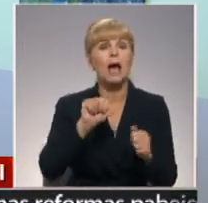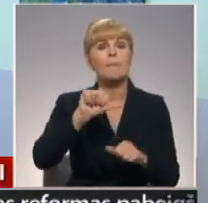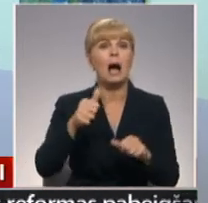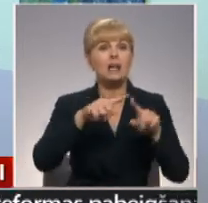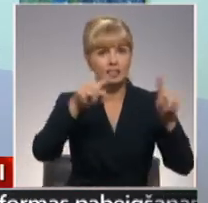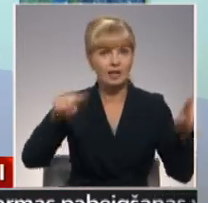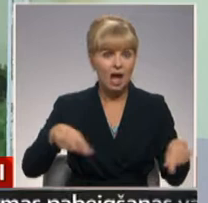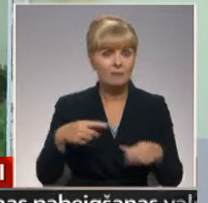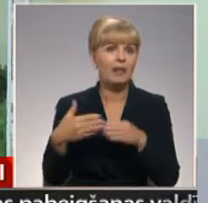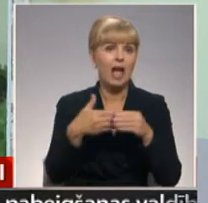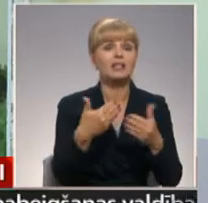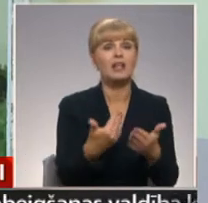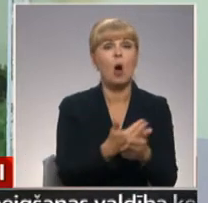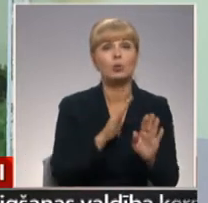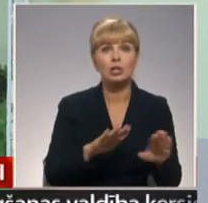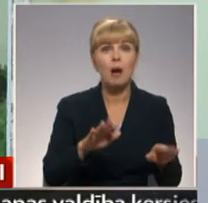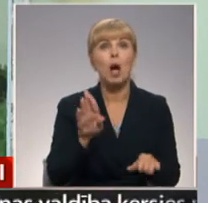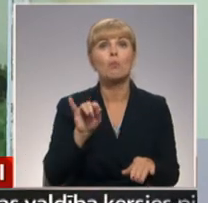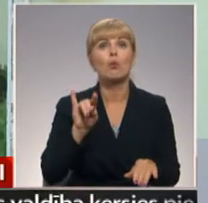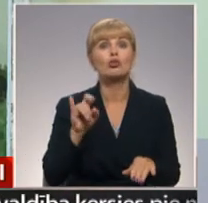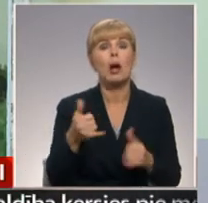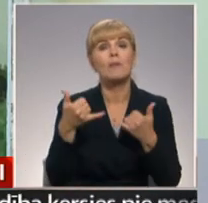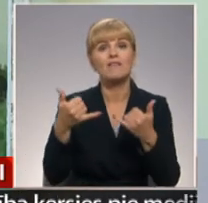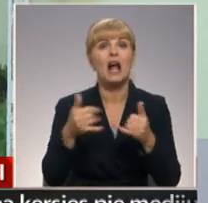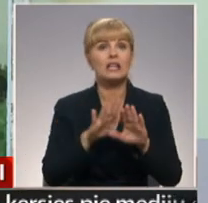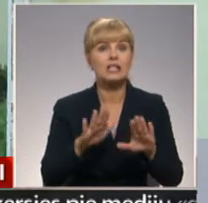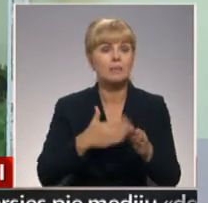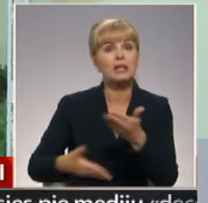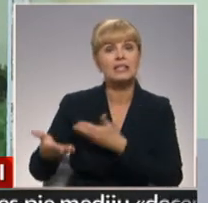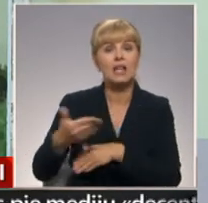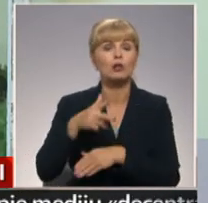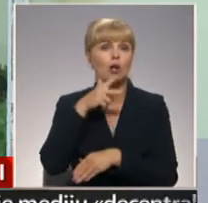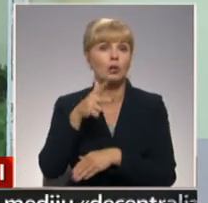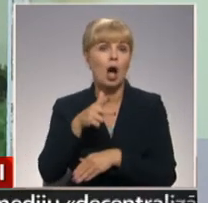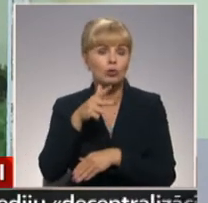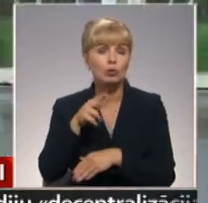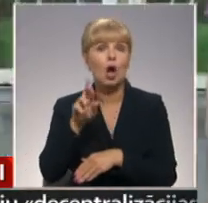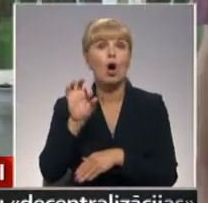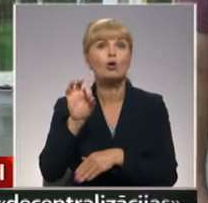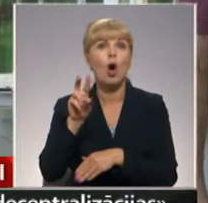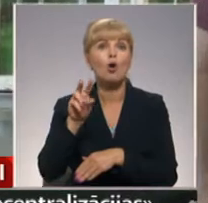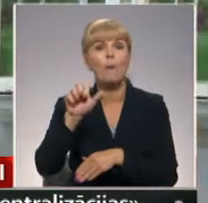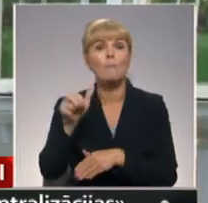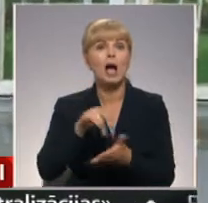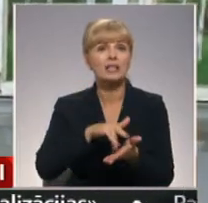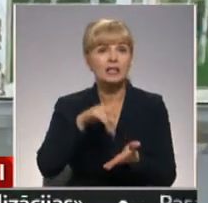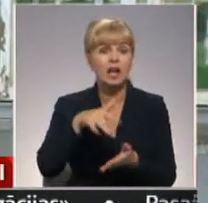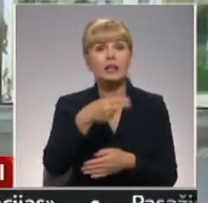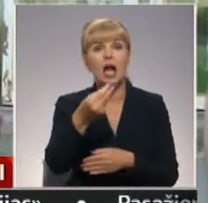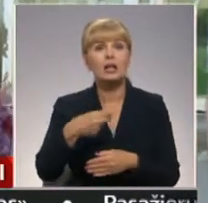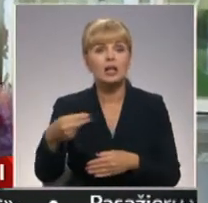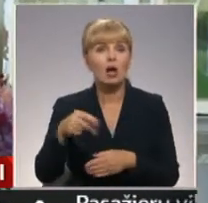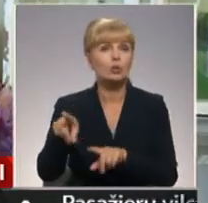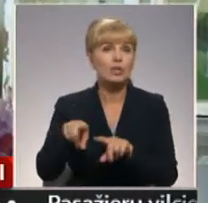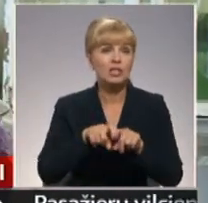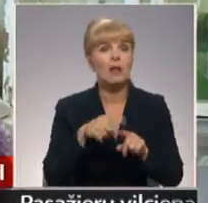nes uz jaunām izstādēm. Valdim Bušam veltītā izstāde tapusi sadarbībā ar Daugavpils Marka Rotko mākslas centru, kas glezniecības plenērā